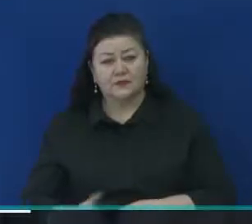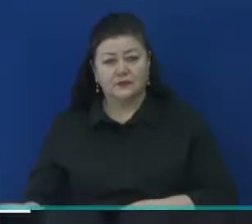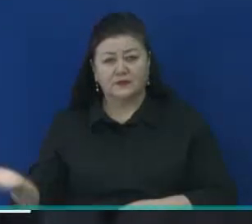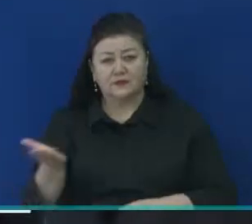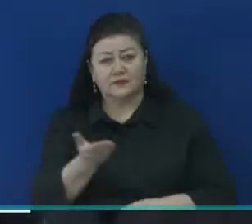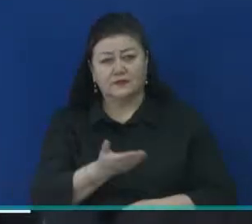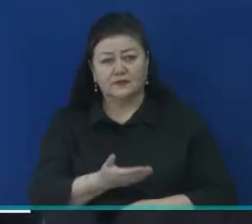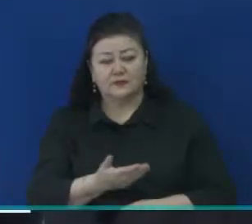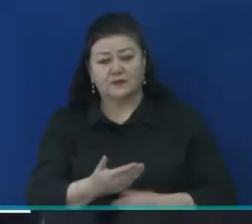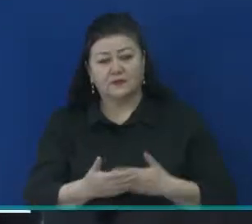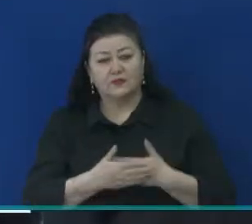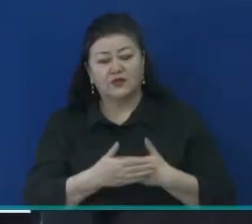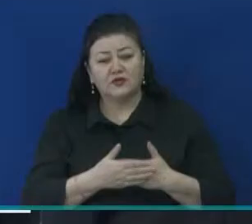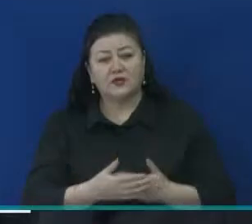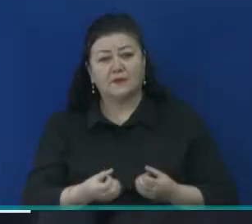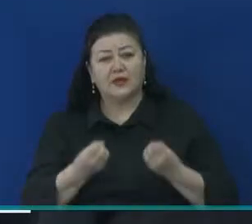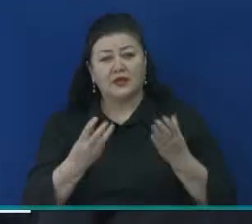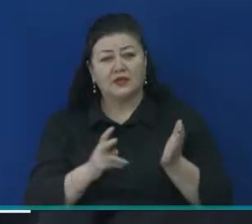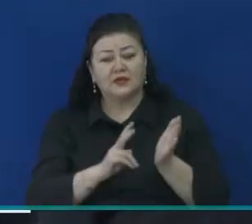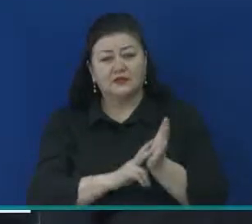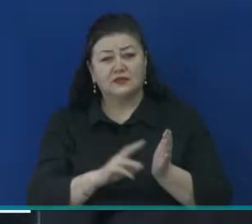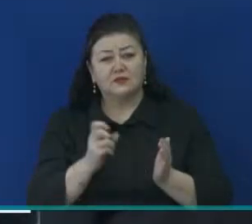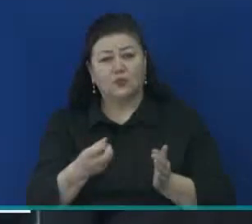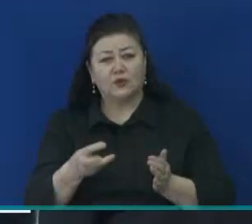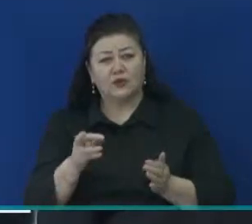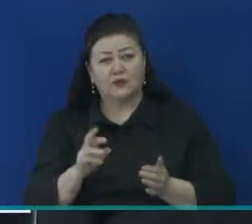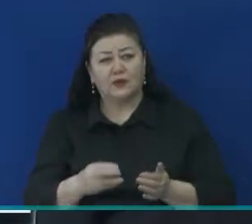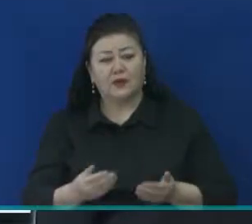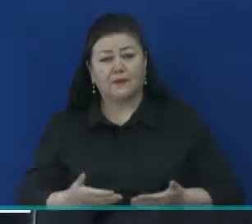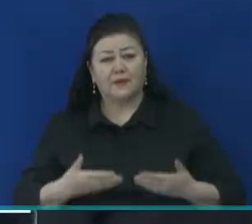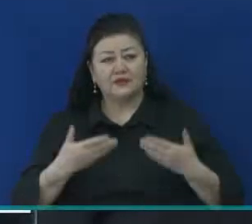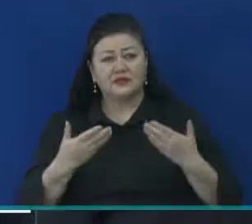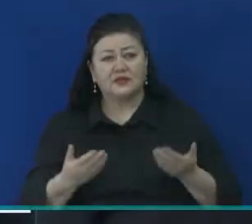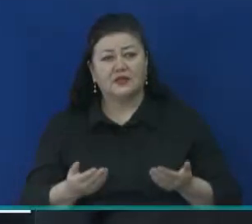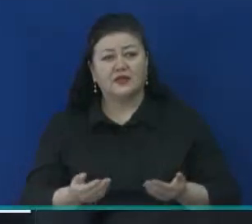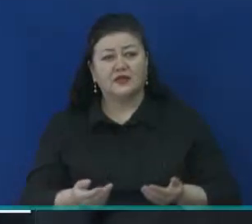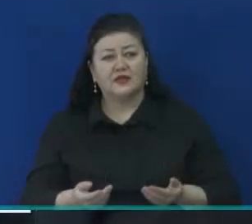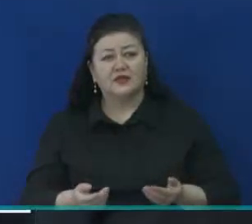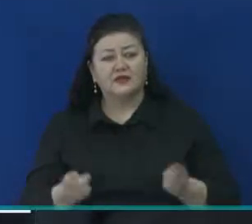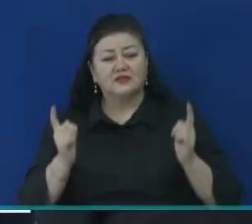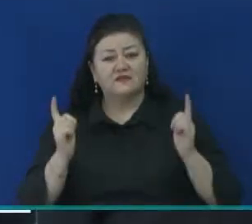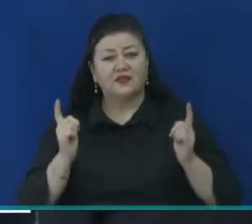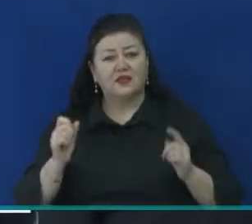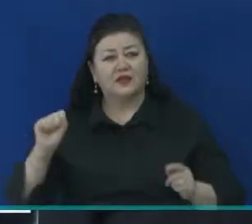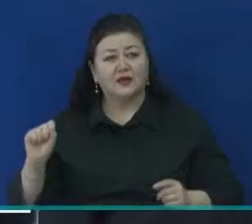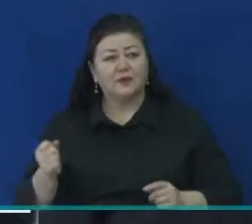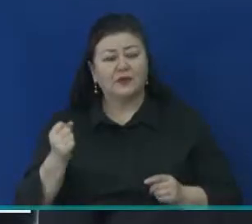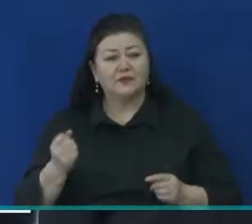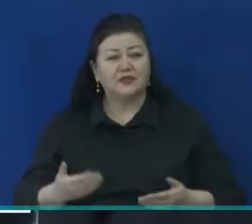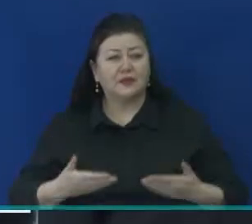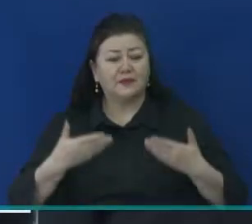Қолда келе жатқан 7 мамыр отан қорғаушы күнімен облыс әкімі Жұлан Телмінұлы